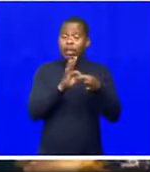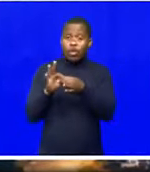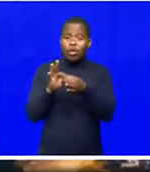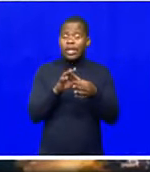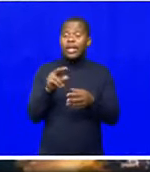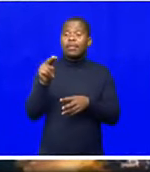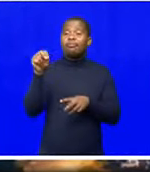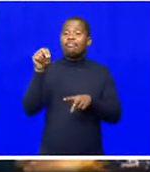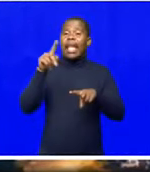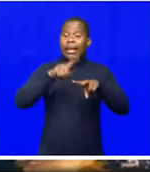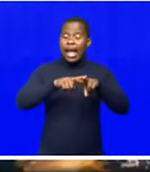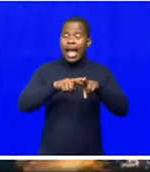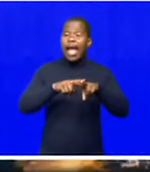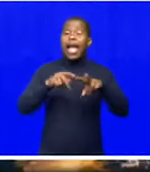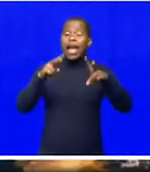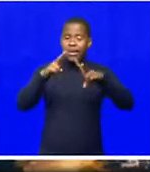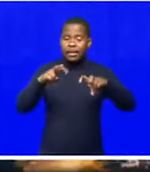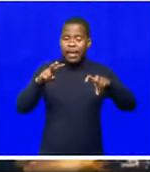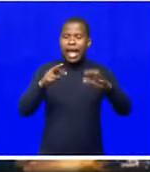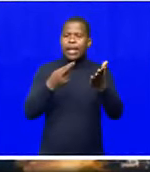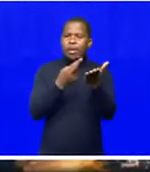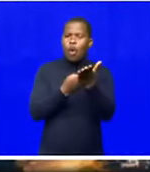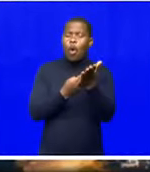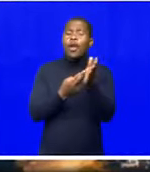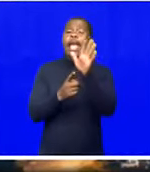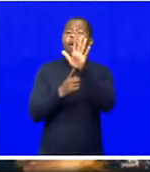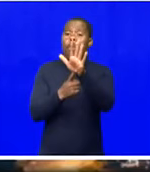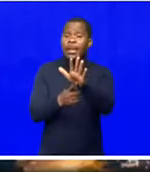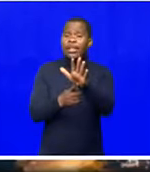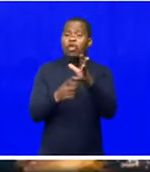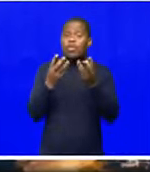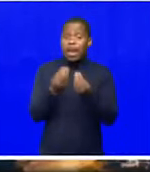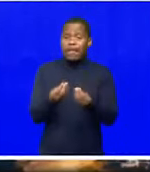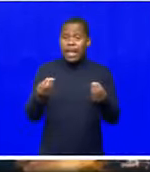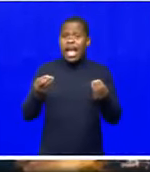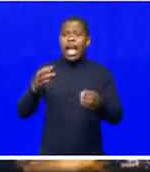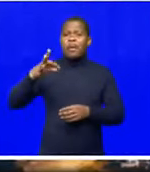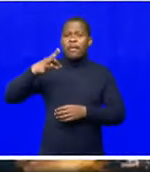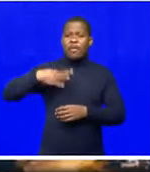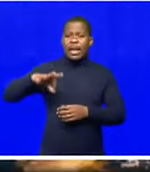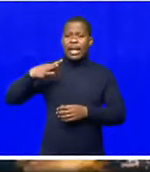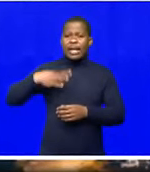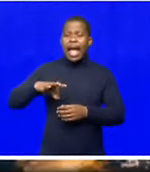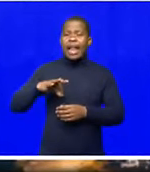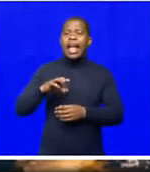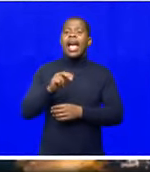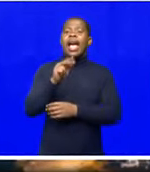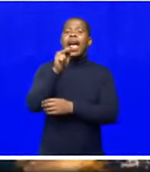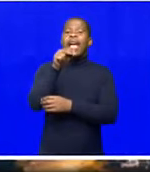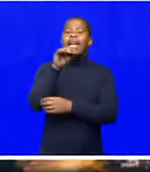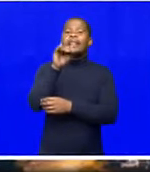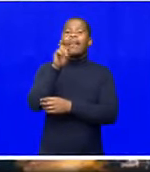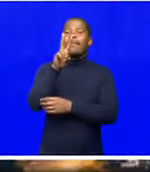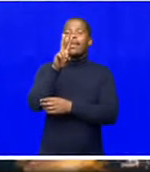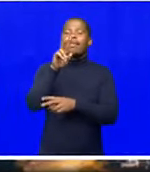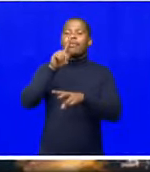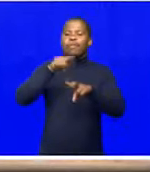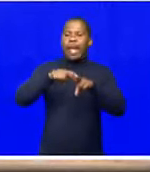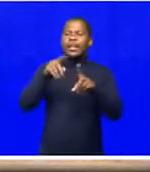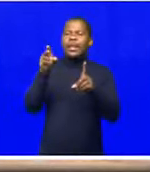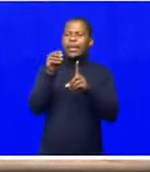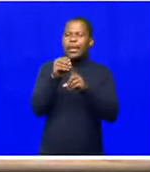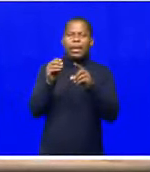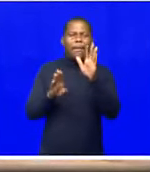luvete kusitikhula ngelizinga lesetulu dinombolo debamfana labangemfovatane labatholakala abane-HIV kulesifundza saselibonjeni.